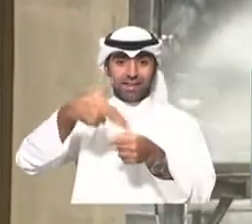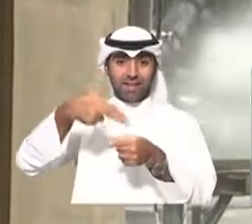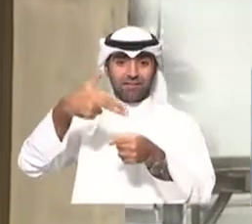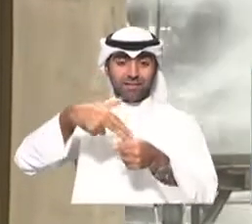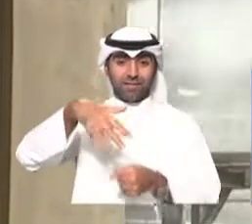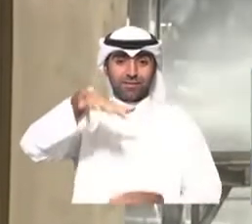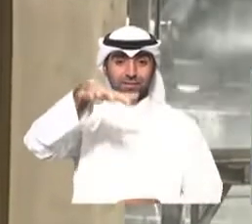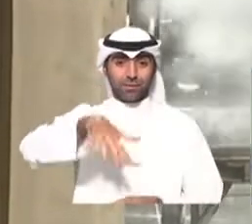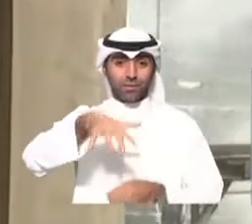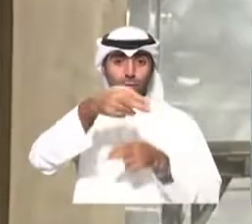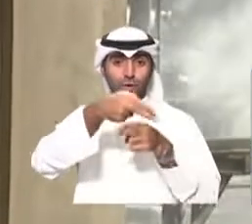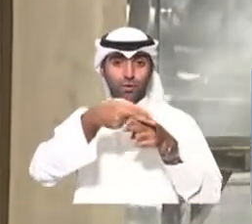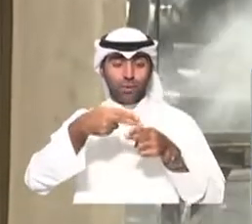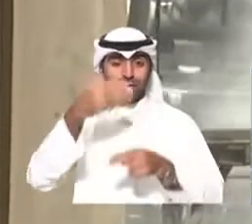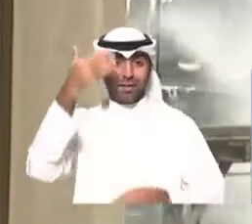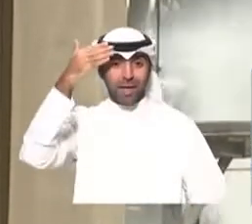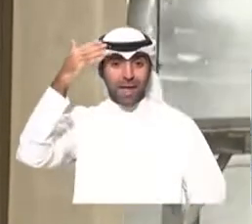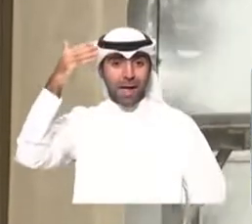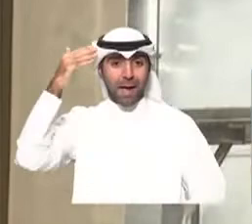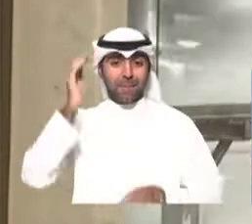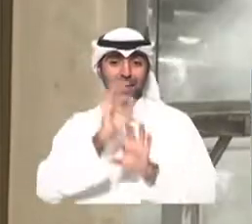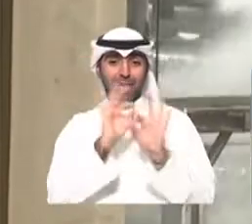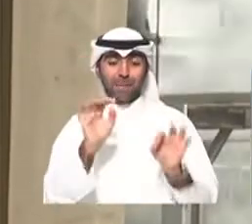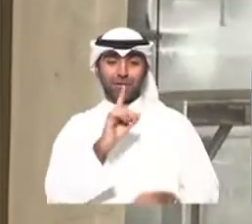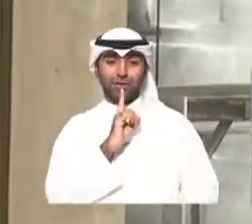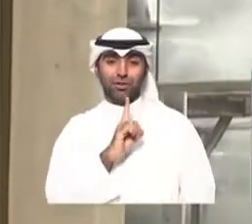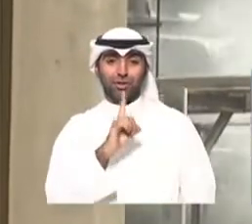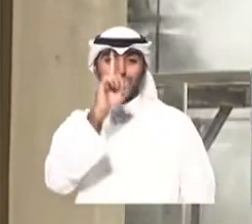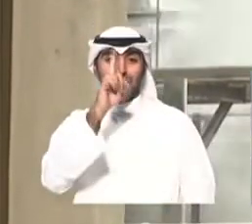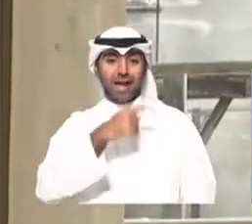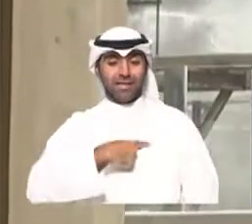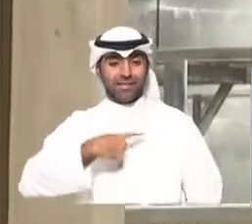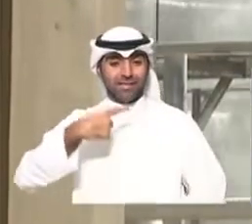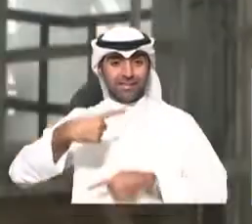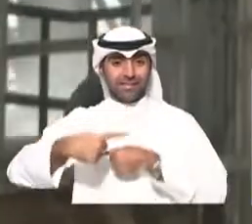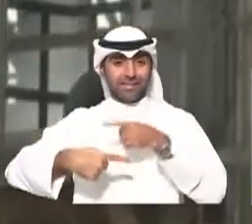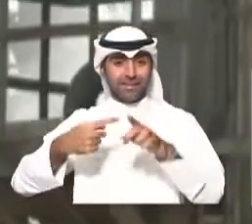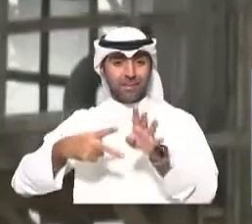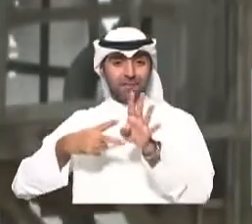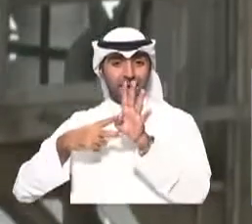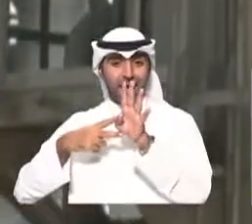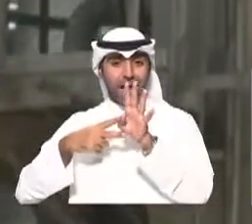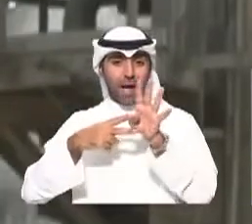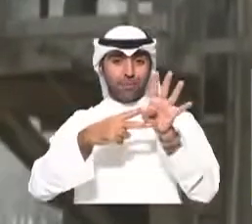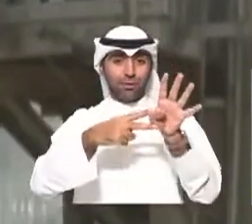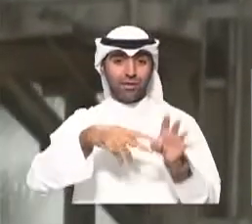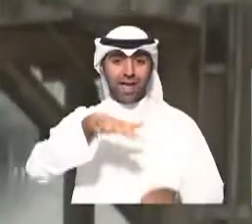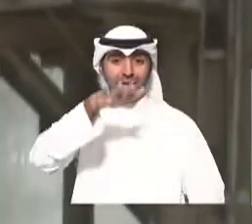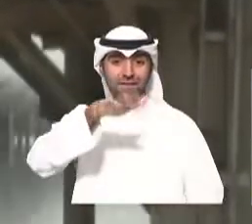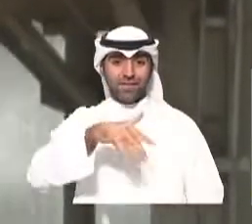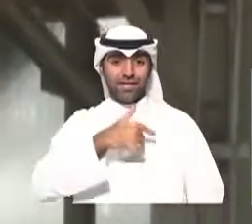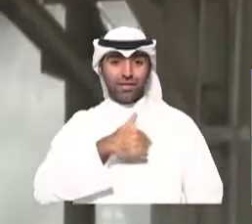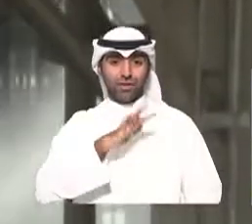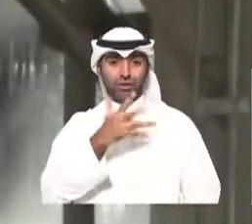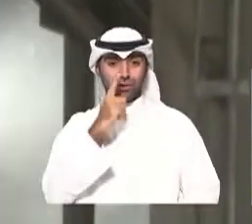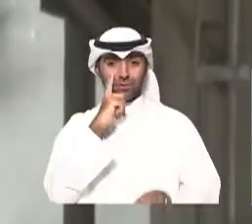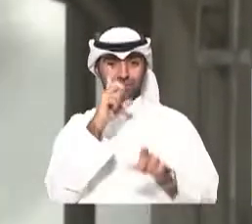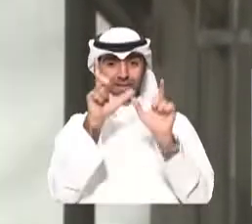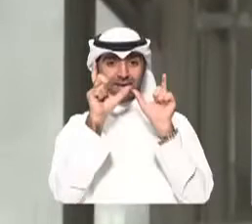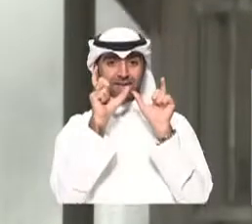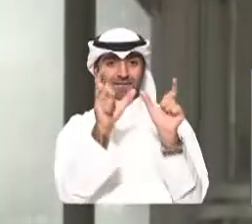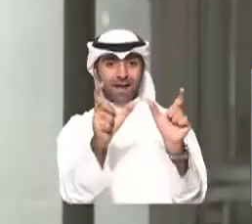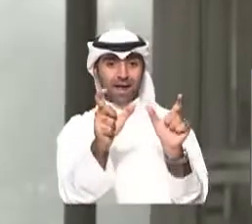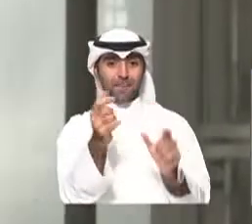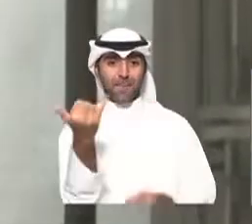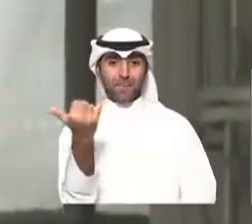حادث، وإحنا إن شاء الله يعني موجودين دائما. ونشكر كذلك الإخوان من الهيئات قوة الإطفاء